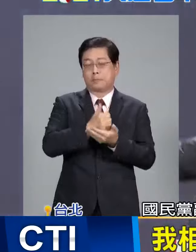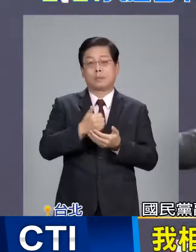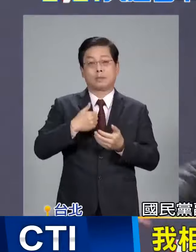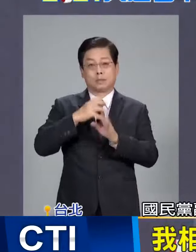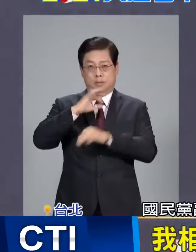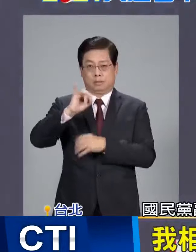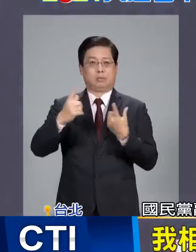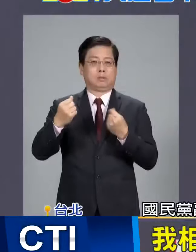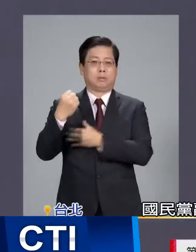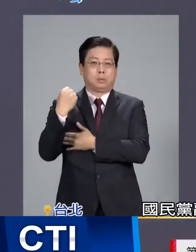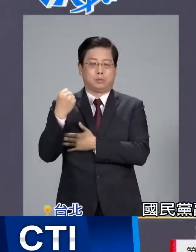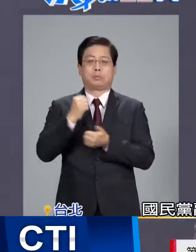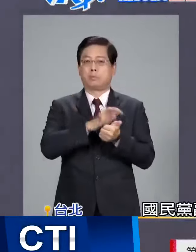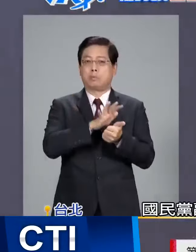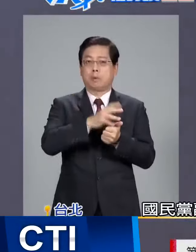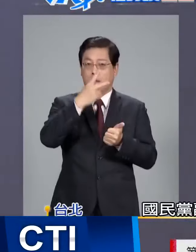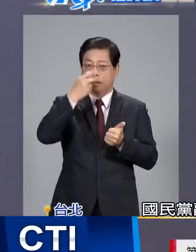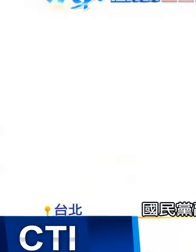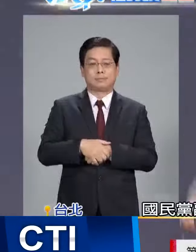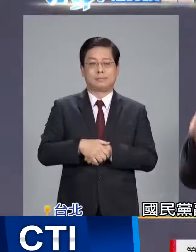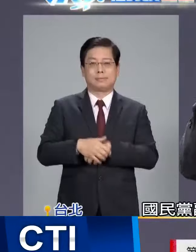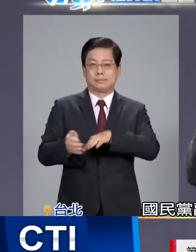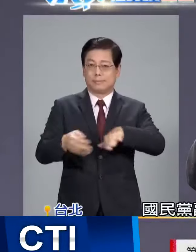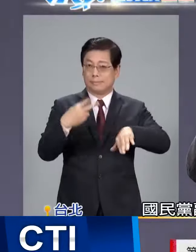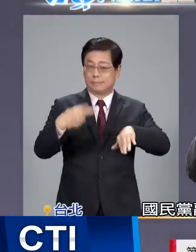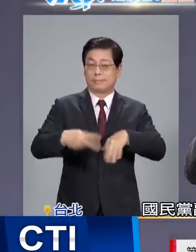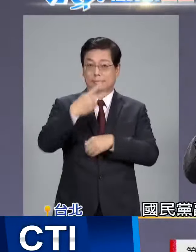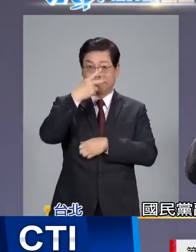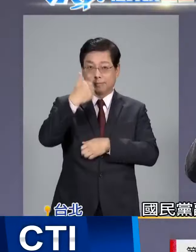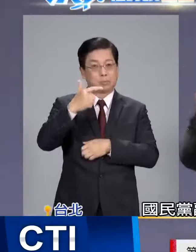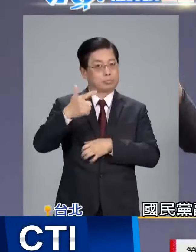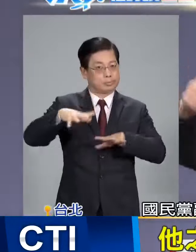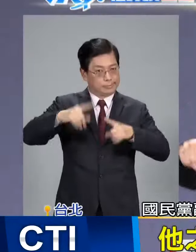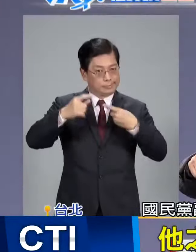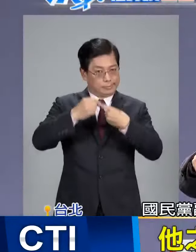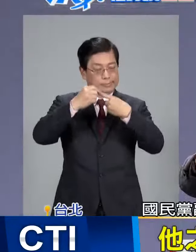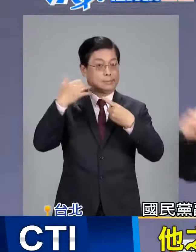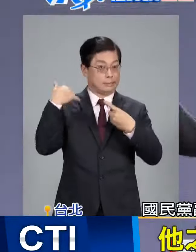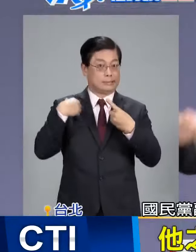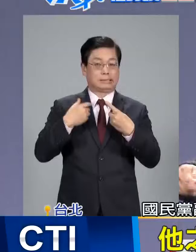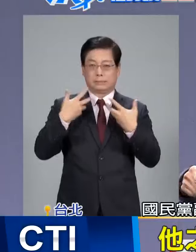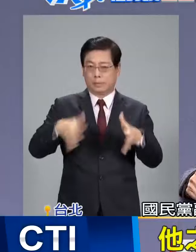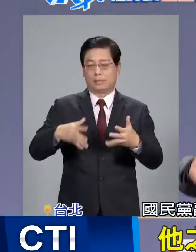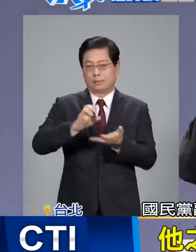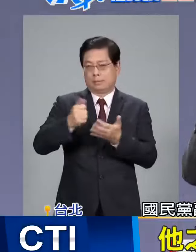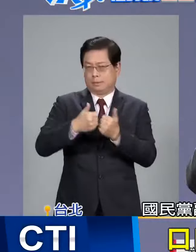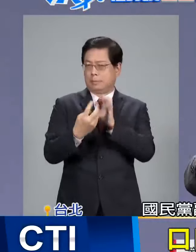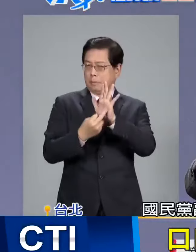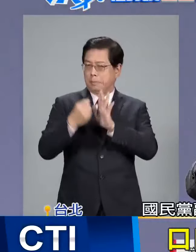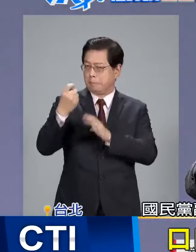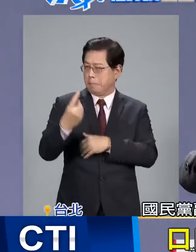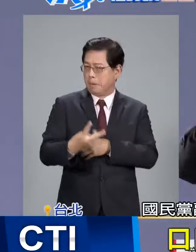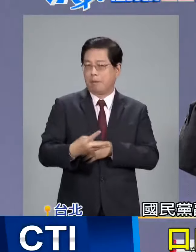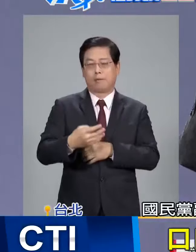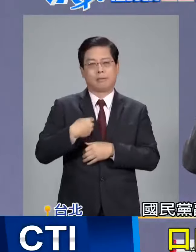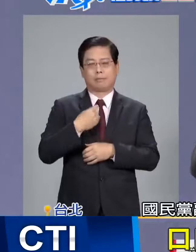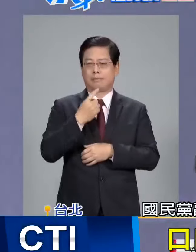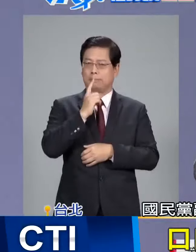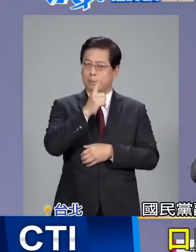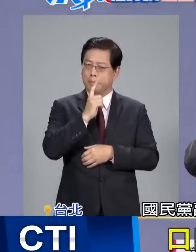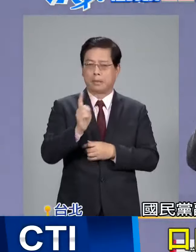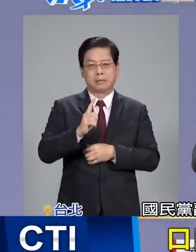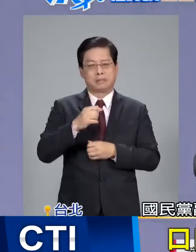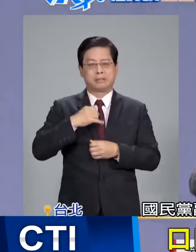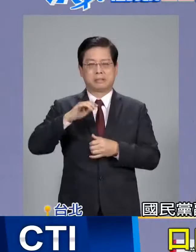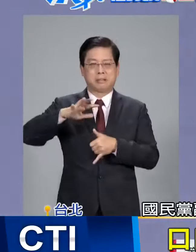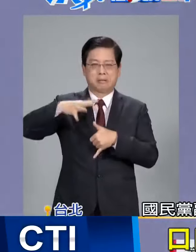士一定也很努力在帮这个赖清德助选。赖清德不是第一次哦，他之前也在讲，开记者会也在讲，口口声声什么傀